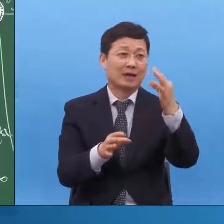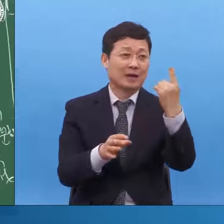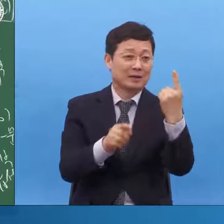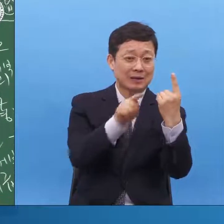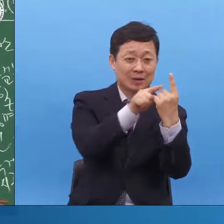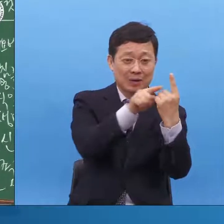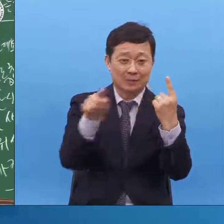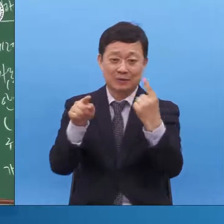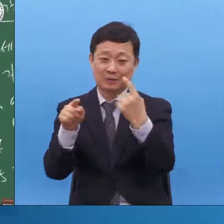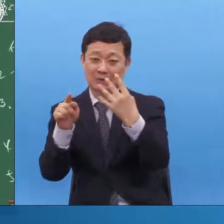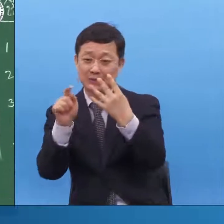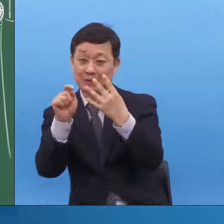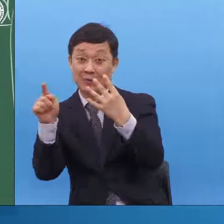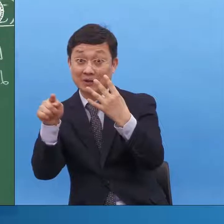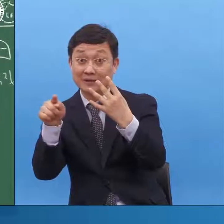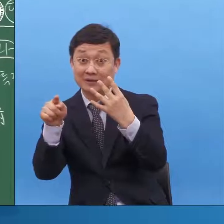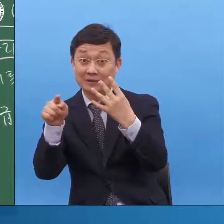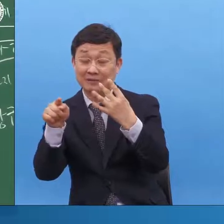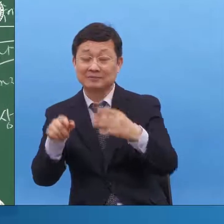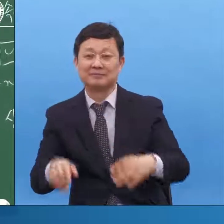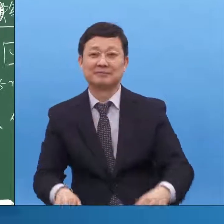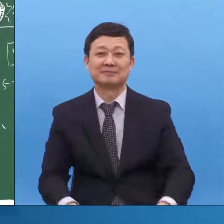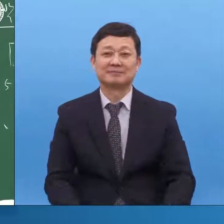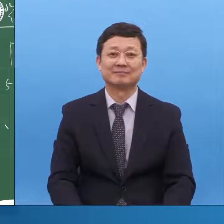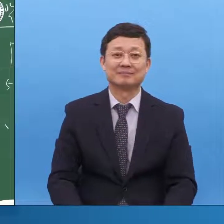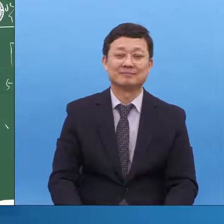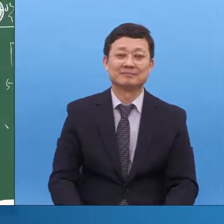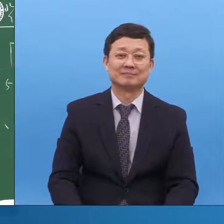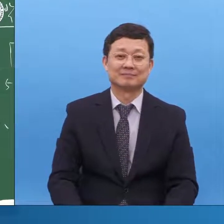message. 목사님들은